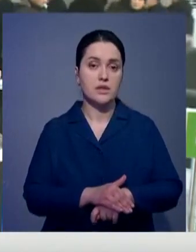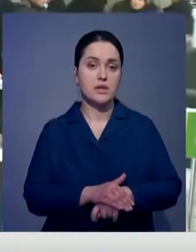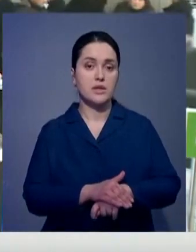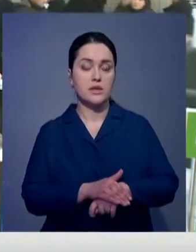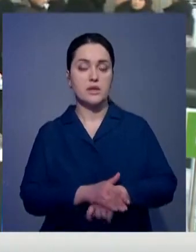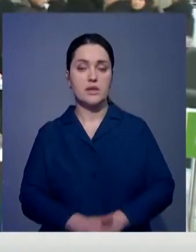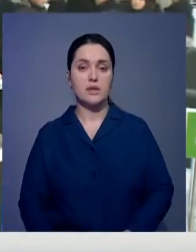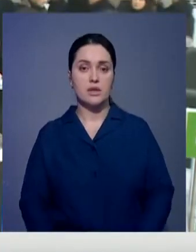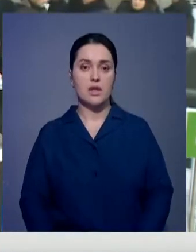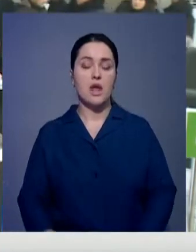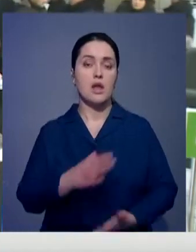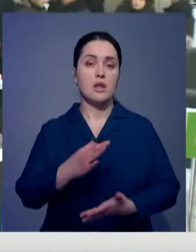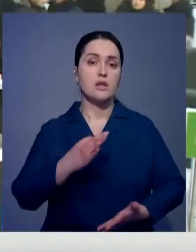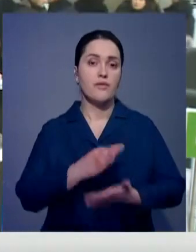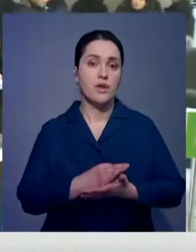тем привлечены к